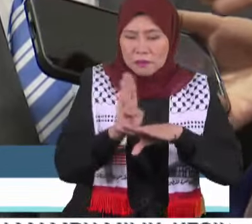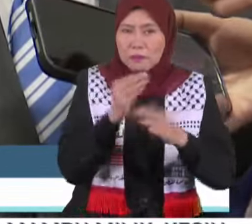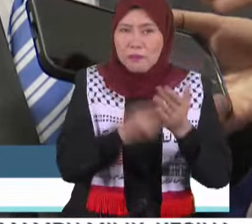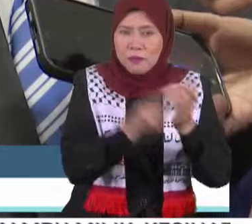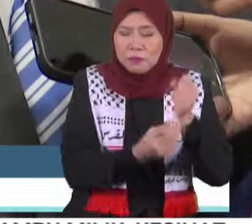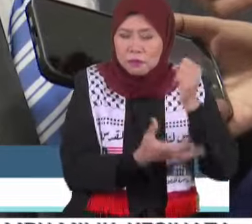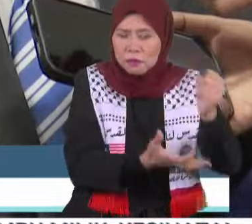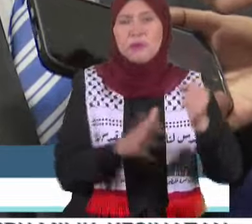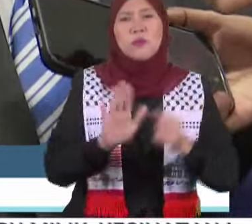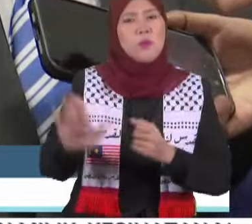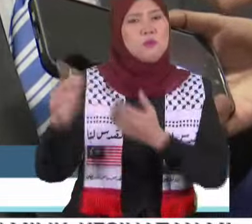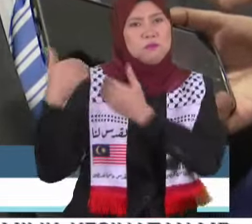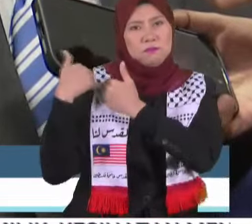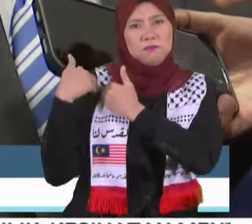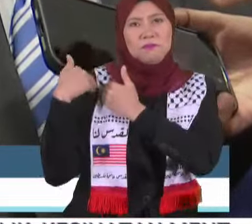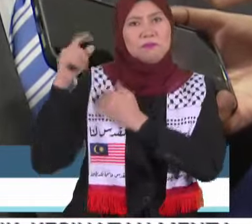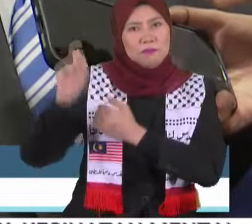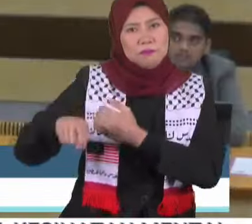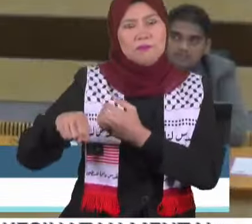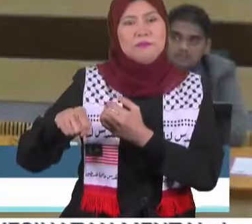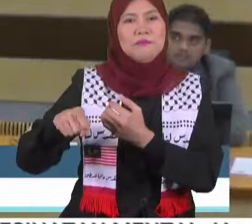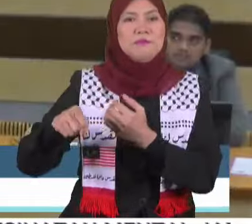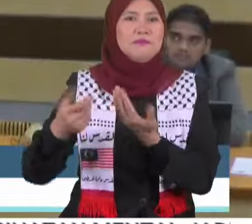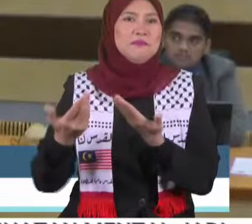be accountable and responsible to our laws.